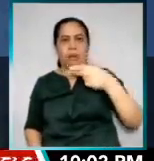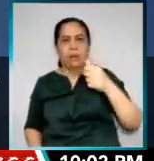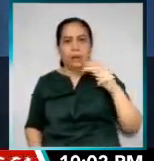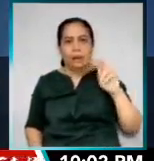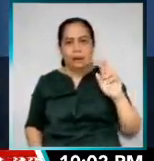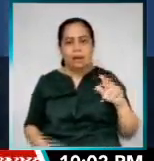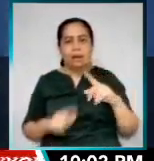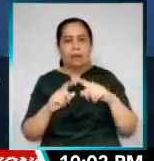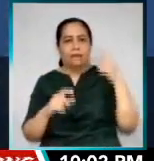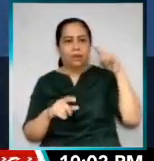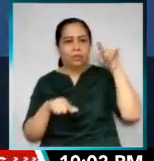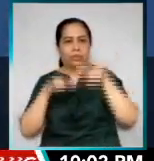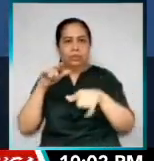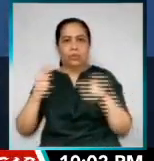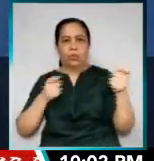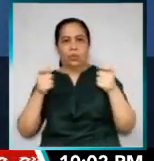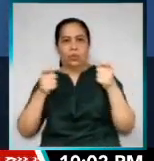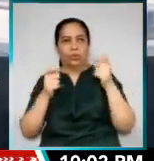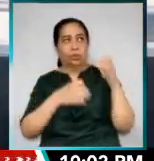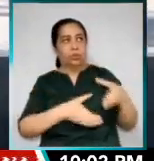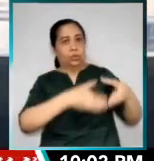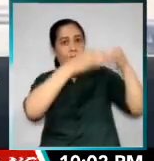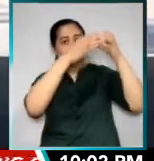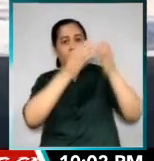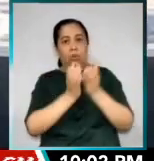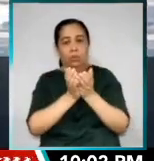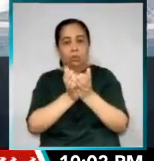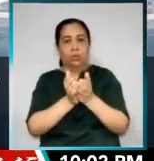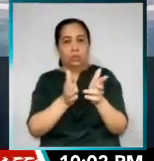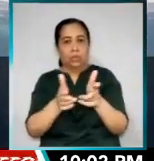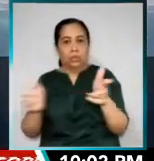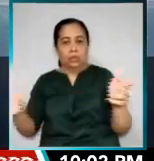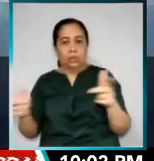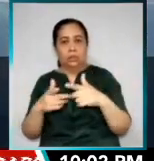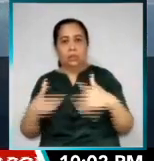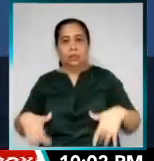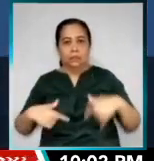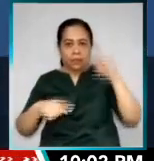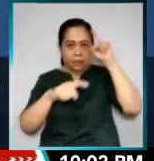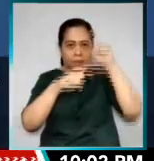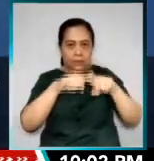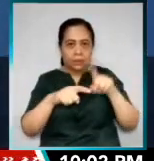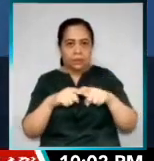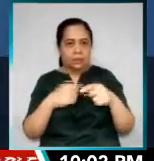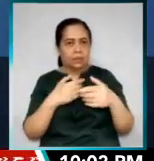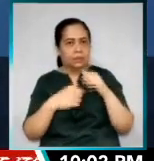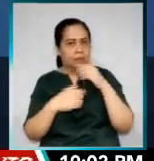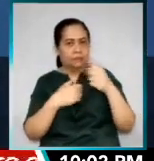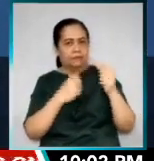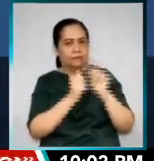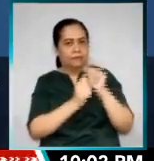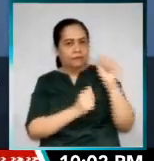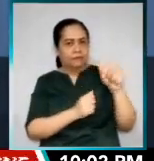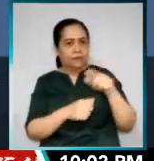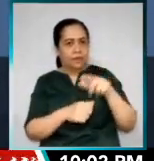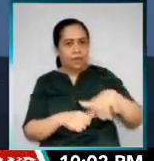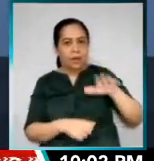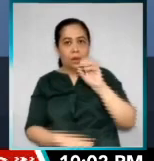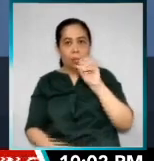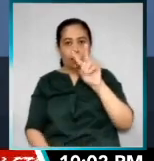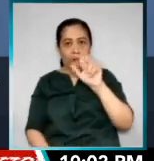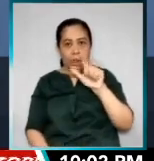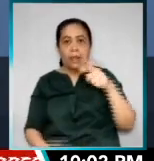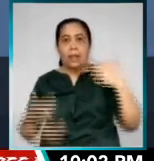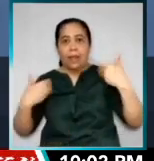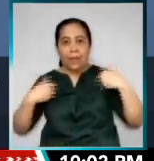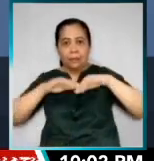flight control towers, boat shelters at mga living quarters na di kalayuan sa track oval at swimming pool. Sa ibang parte